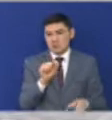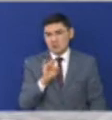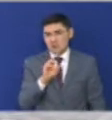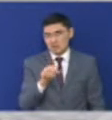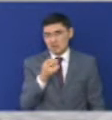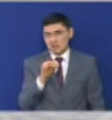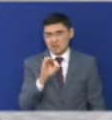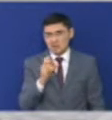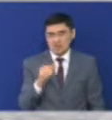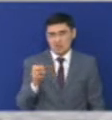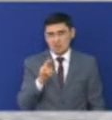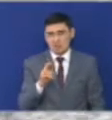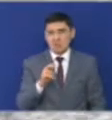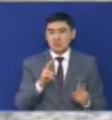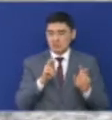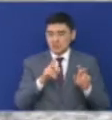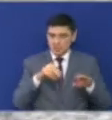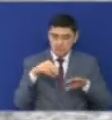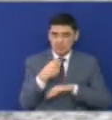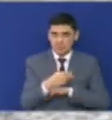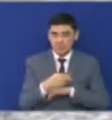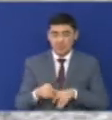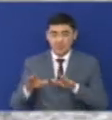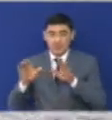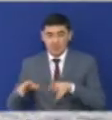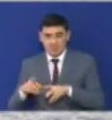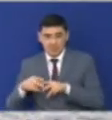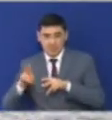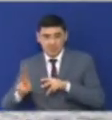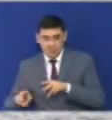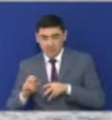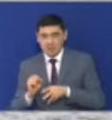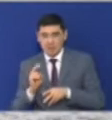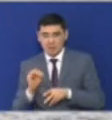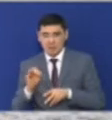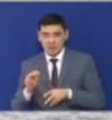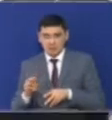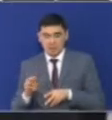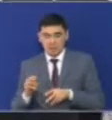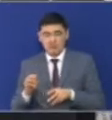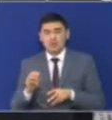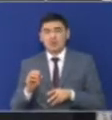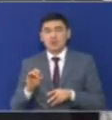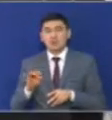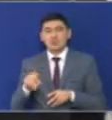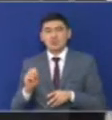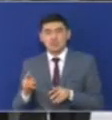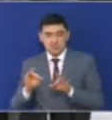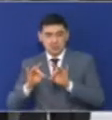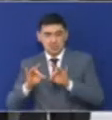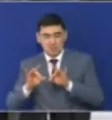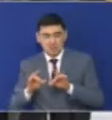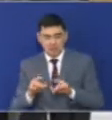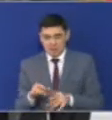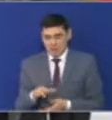время встречи боевого знамени на железнодорожном вокзале аким семей Ермак Салимов отметил, что в годы войны на фронт из